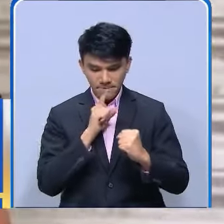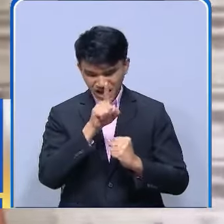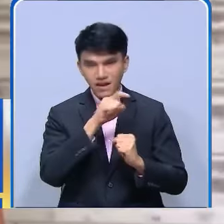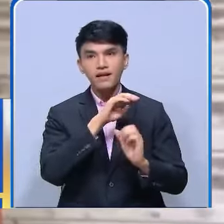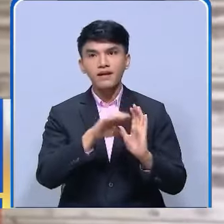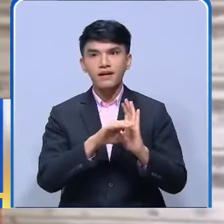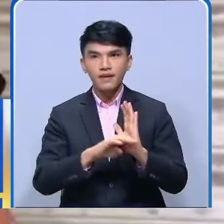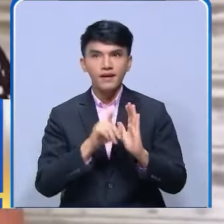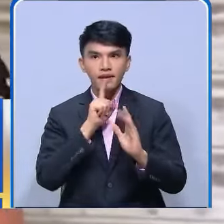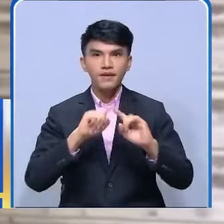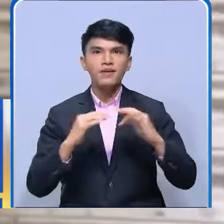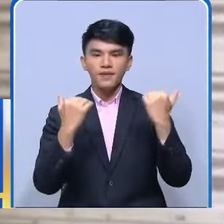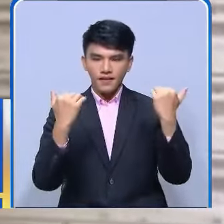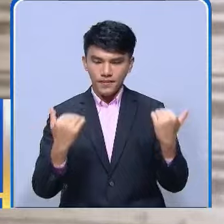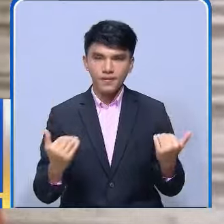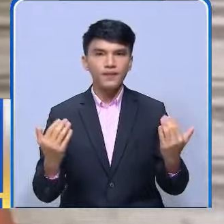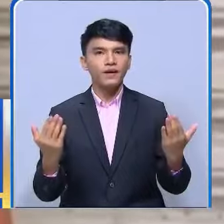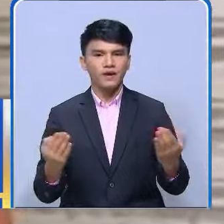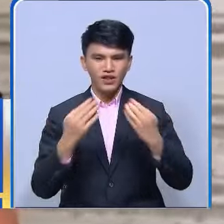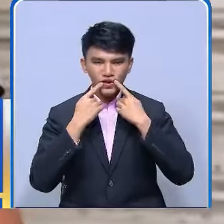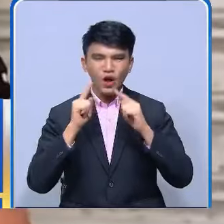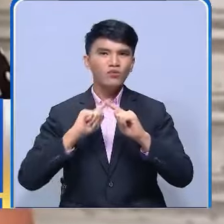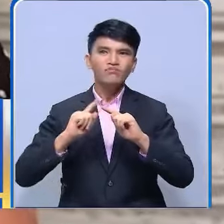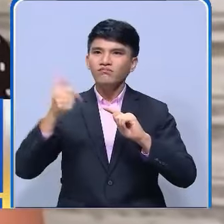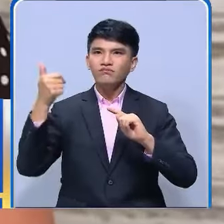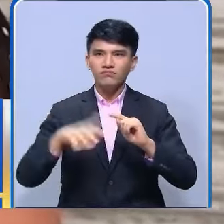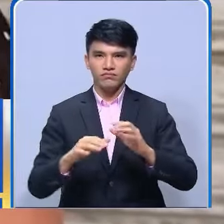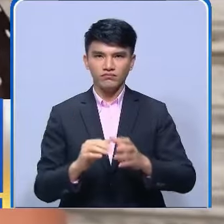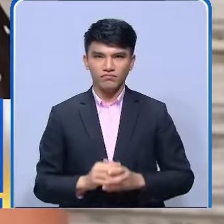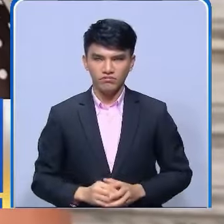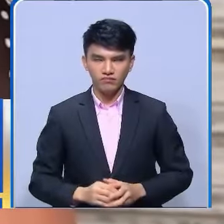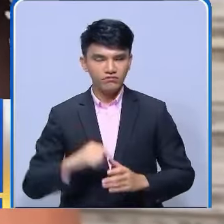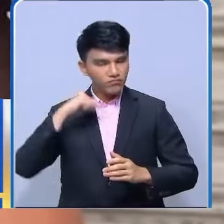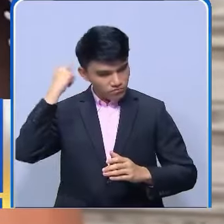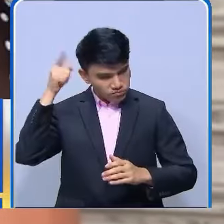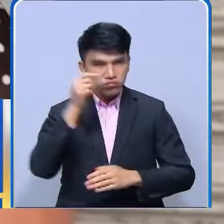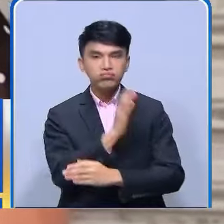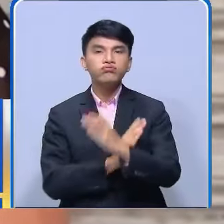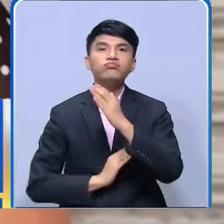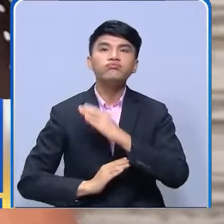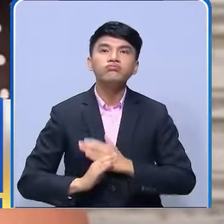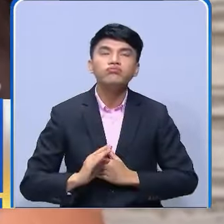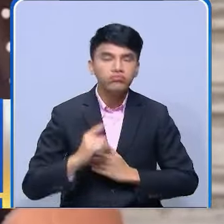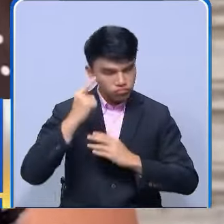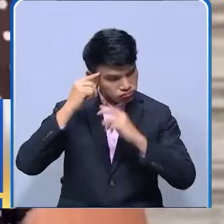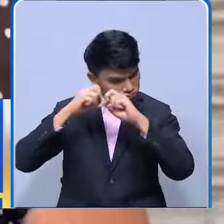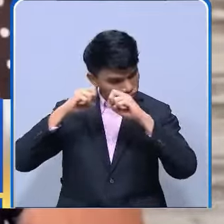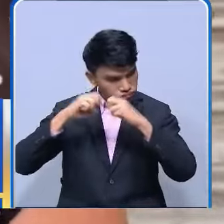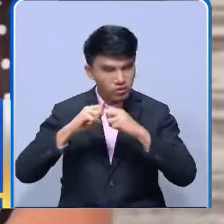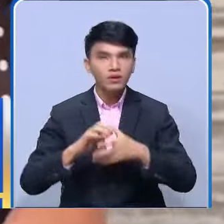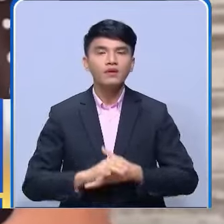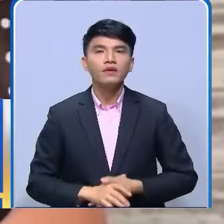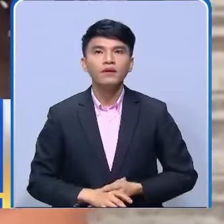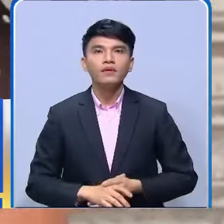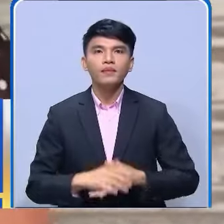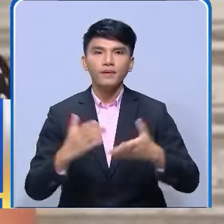ครับแต่เธอไม่สามารถตอบได้ชาวบ้านบอกว่าผู้หญิงคนนี้พิการสติไม่สมประกอบตั้งแต่เกิดแล้ว